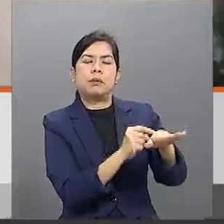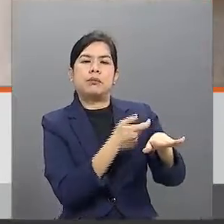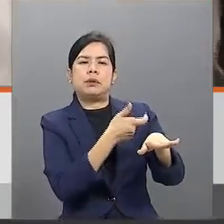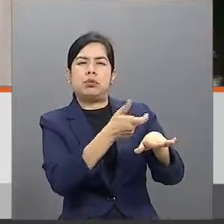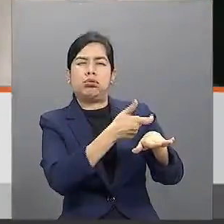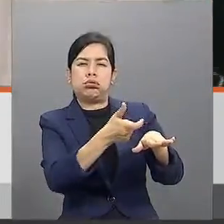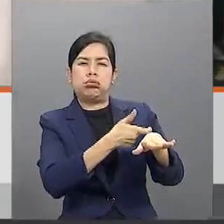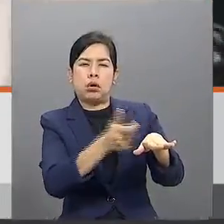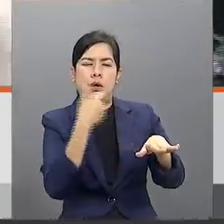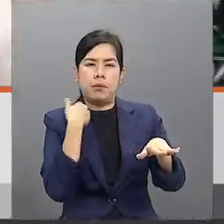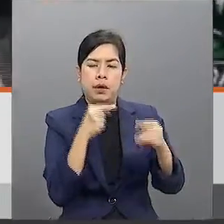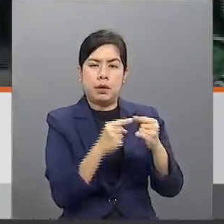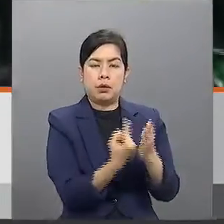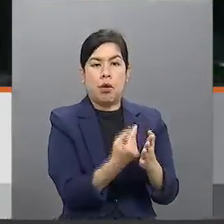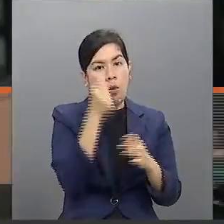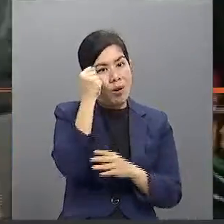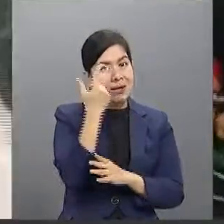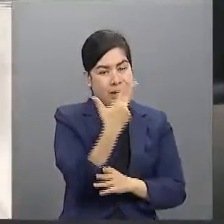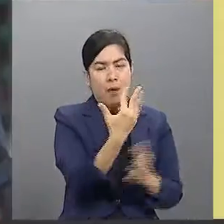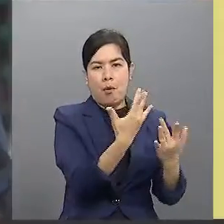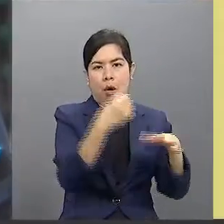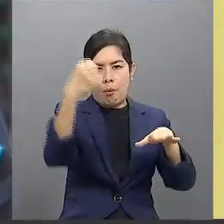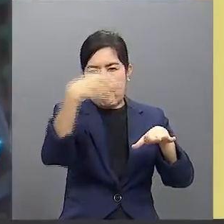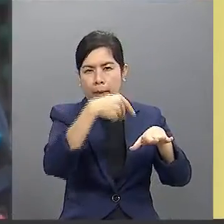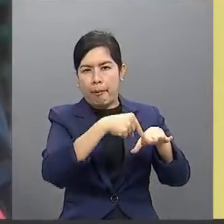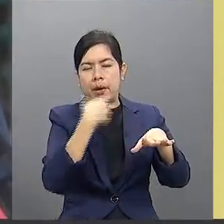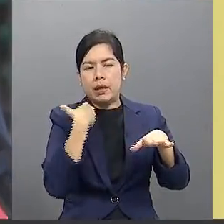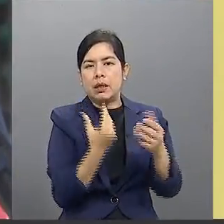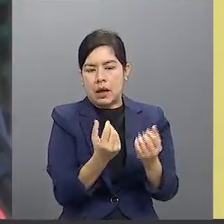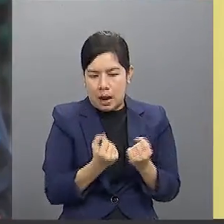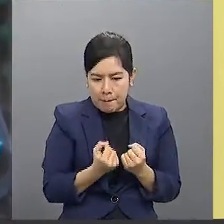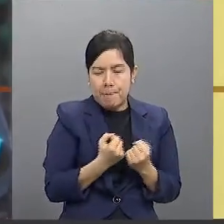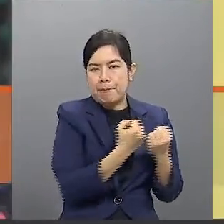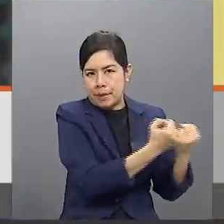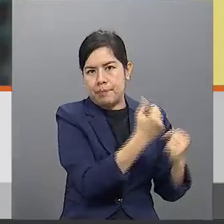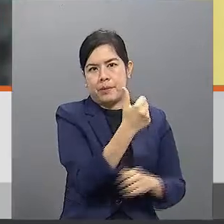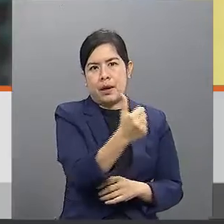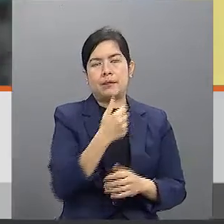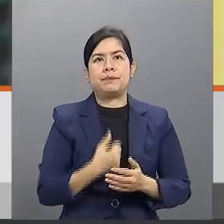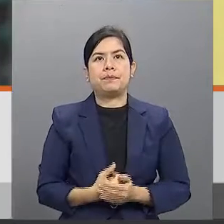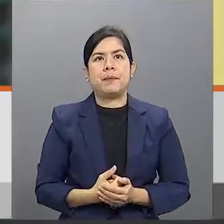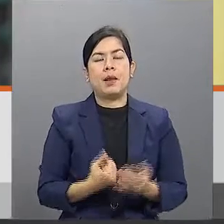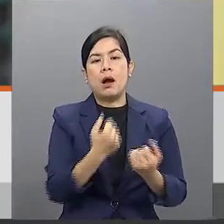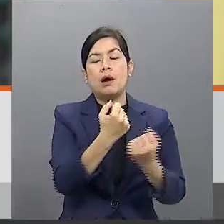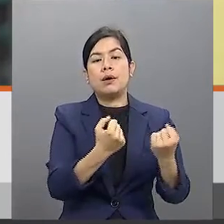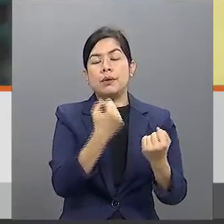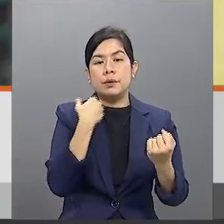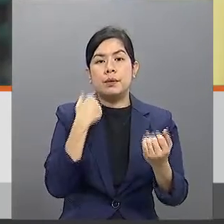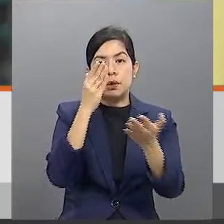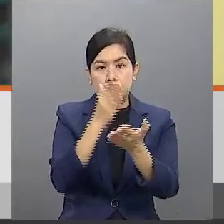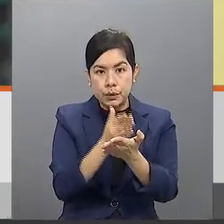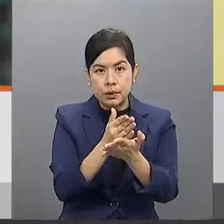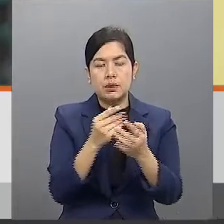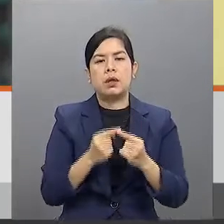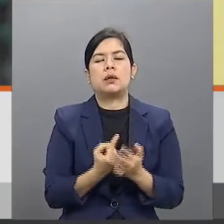ไปได ้รถที่ต้องจอดอยู่ที่เช่าที่เต็นท์รถบ้างนะครับฝากไว้บ้านญาติบ้างอะไรเนี่ยเรา